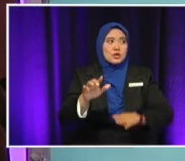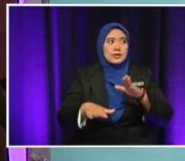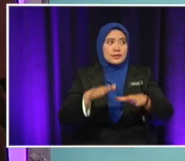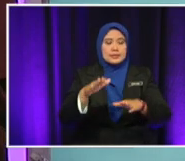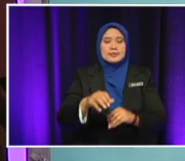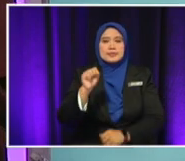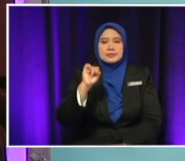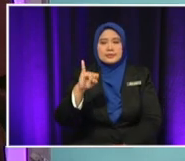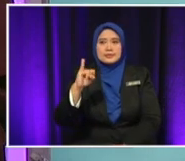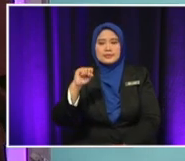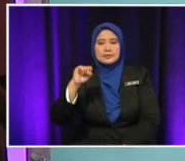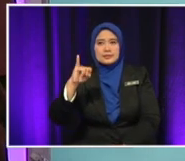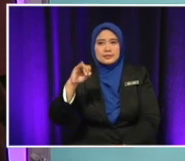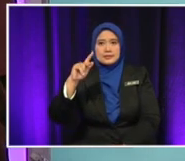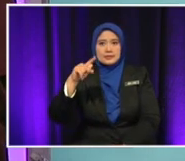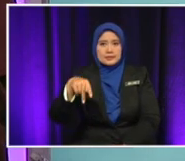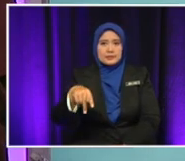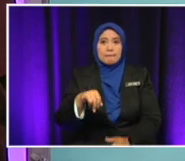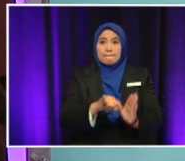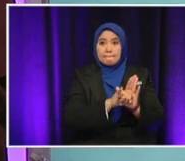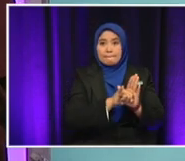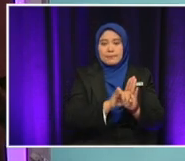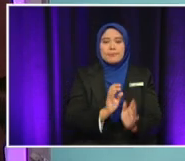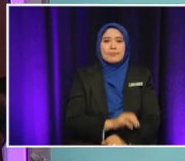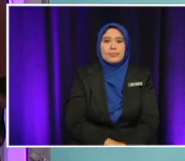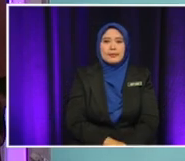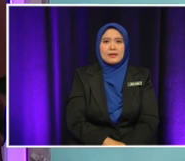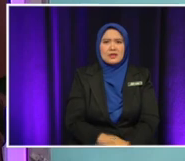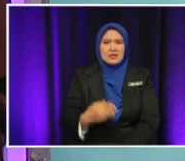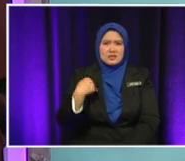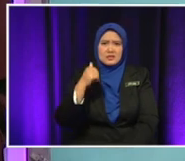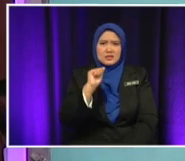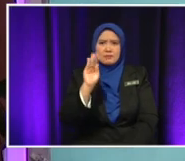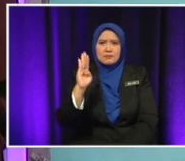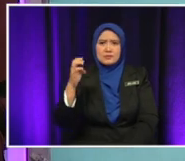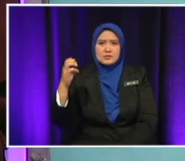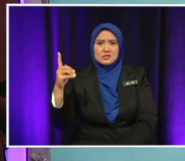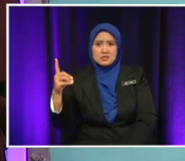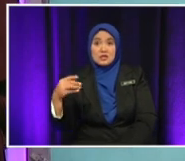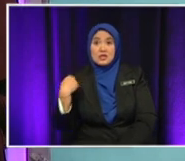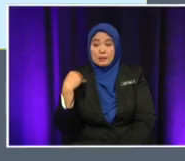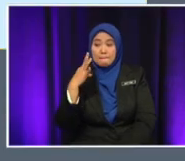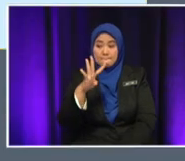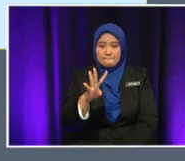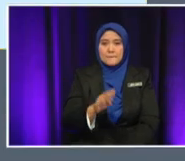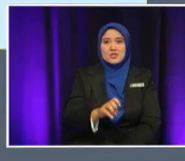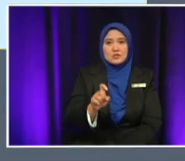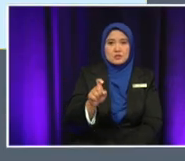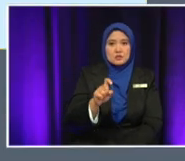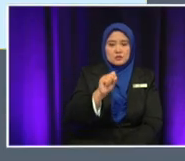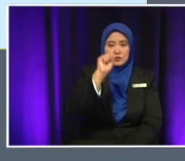kita lihat soalnya ada banyak sedikit pecahannya lah ABC dan D kita lihat soalnya